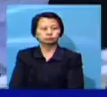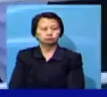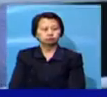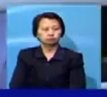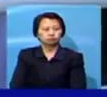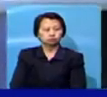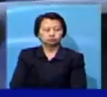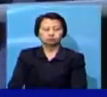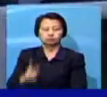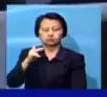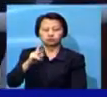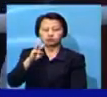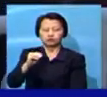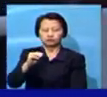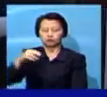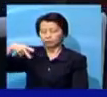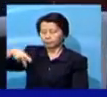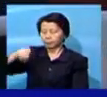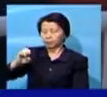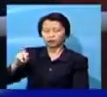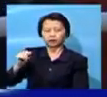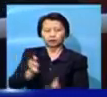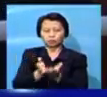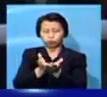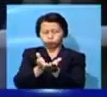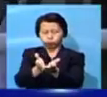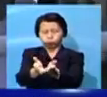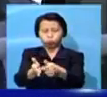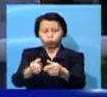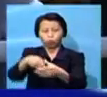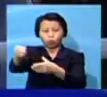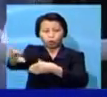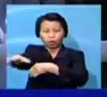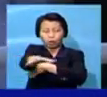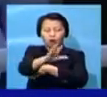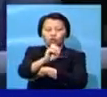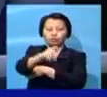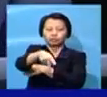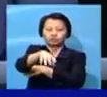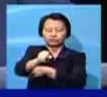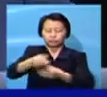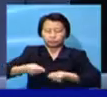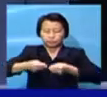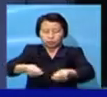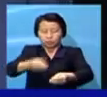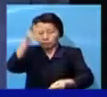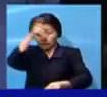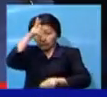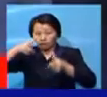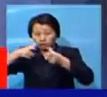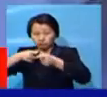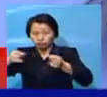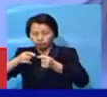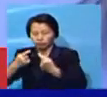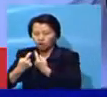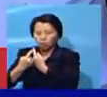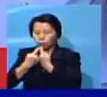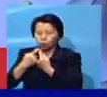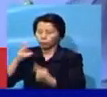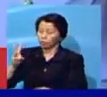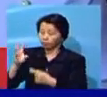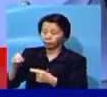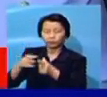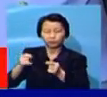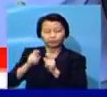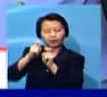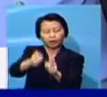Sabah KM pekan sebah kapal perondar PC adalah pemberian kerajaan jepun bersempena ulang tahun ke-60